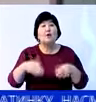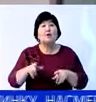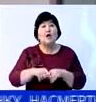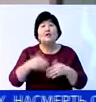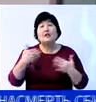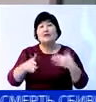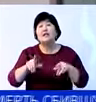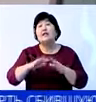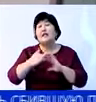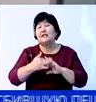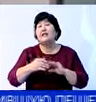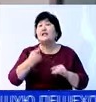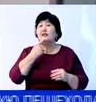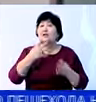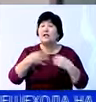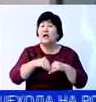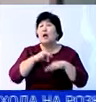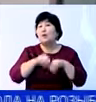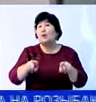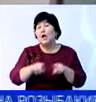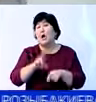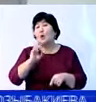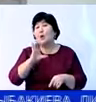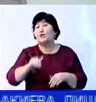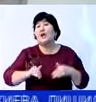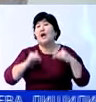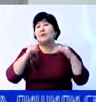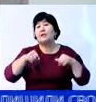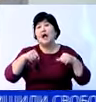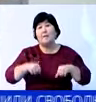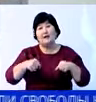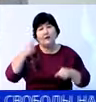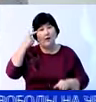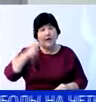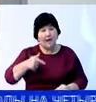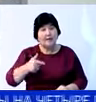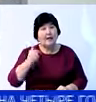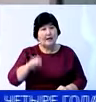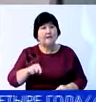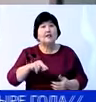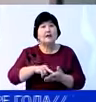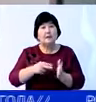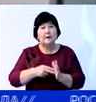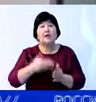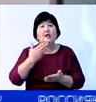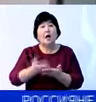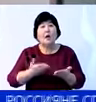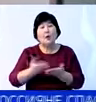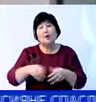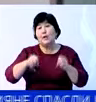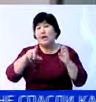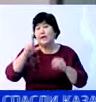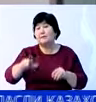и из малообеспеченных семей. Проводятся также курсы по повышению правовой грамотности. И в этом плане такие консультации